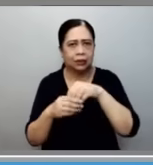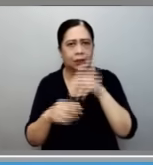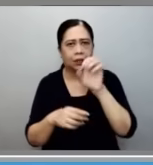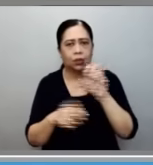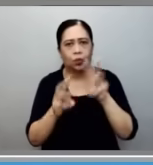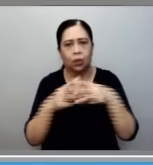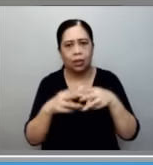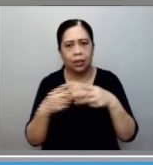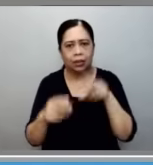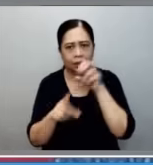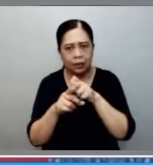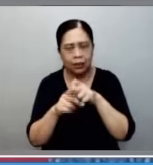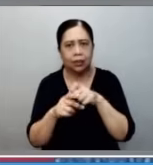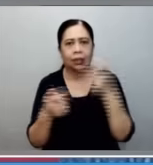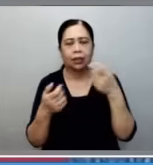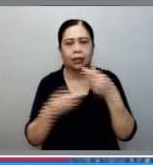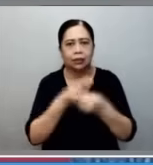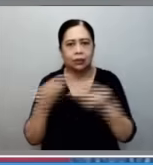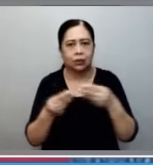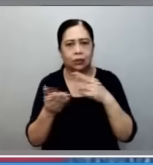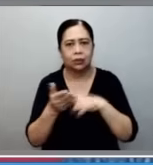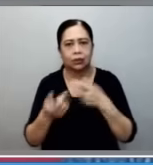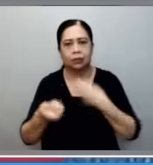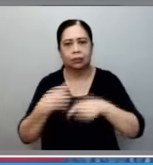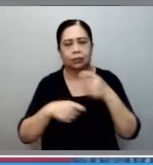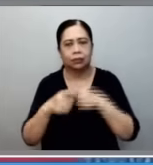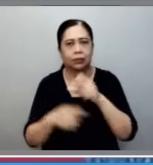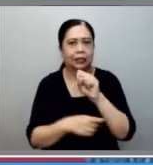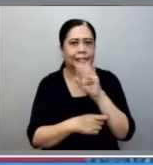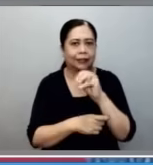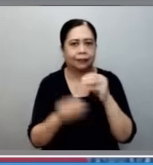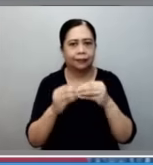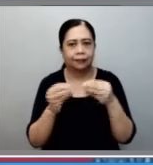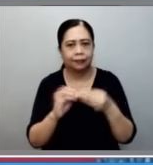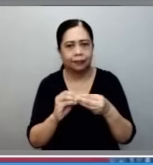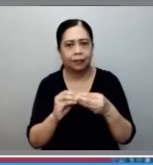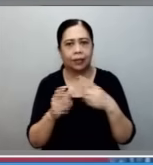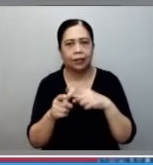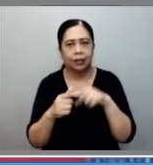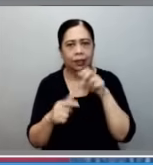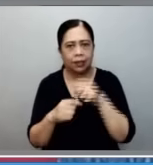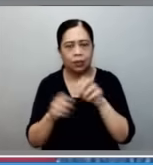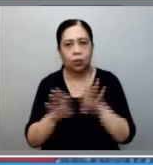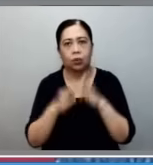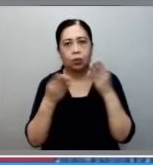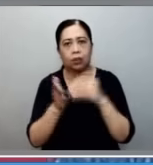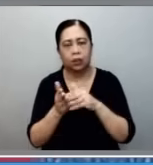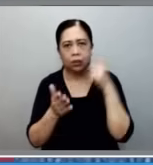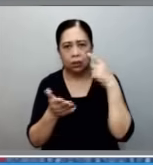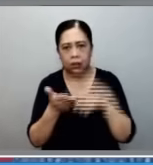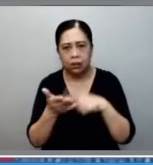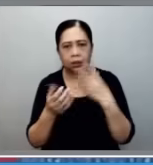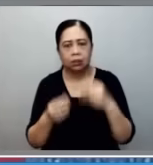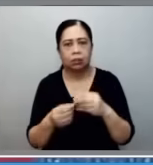Kita ito sa mga transaction record. Nireplace po namin yung SIM card. Tapos doon po, inopen po namin ulit. Tapos nakita po namin na